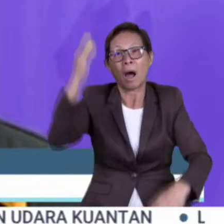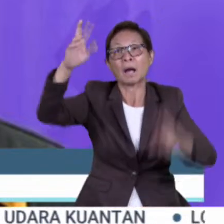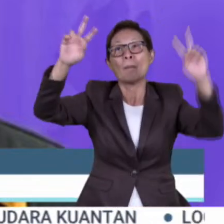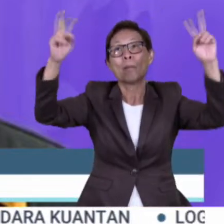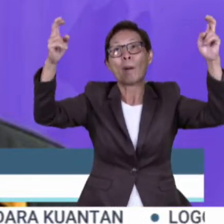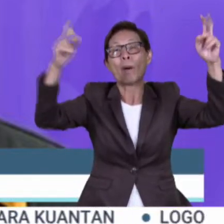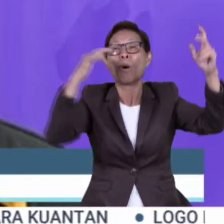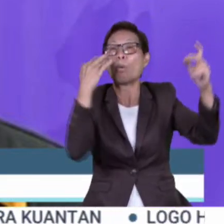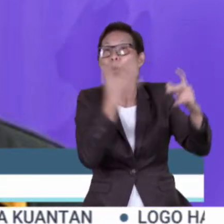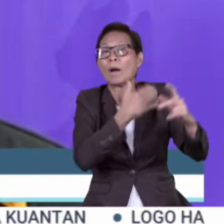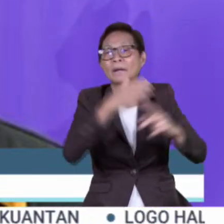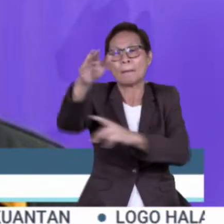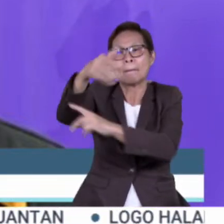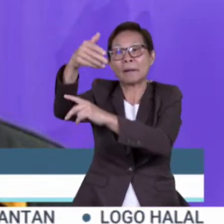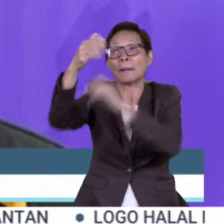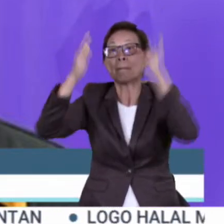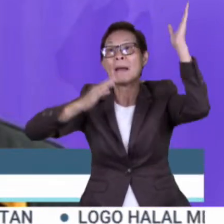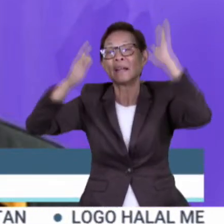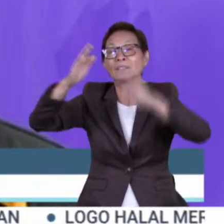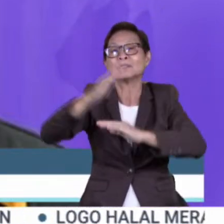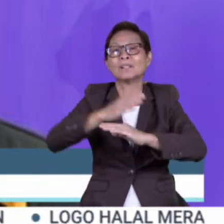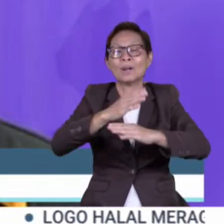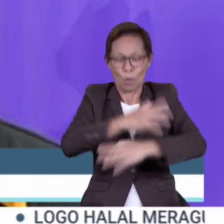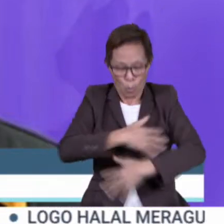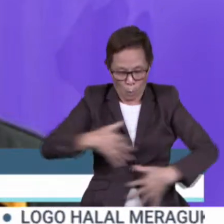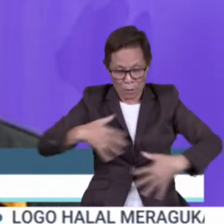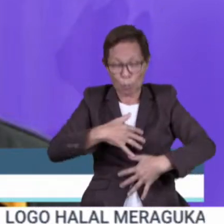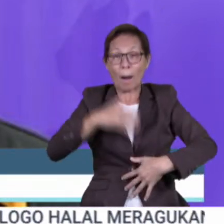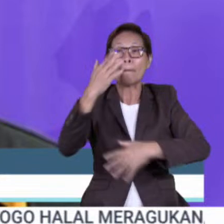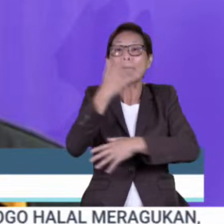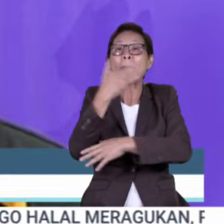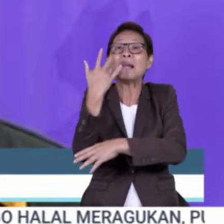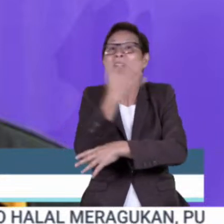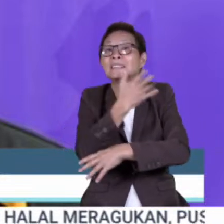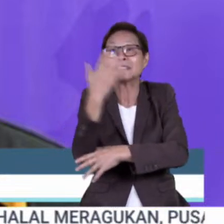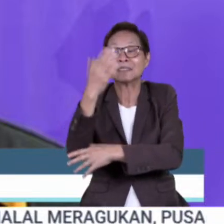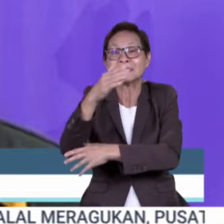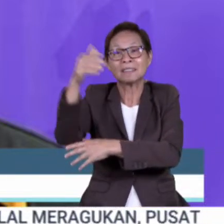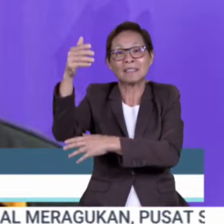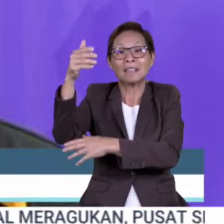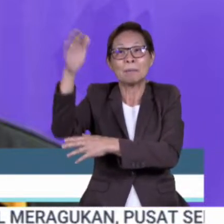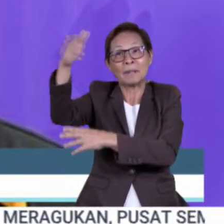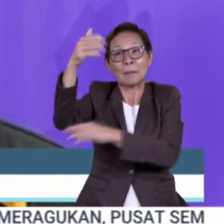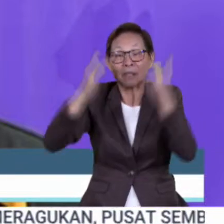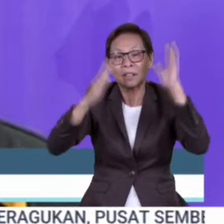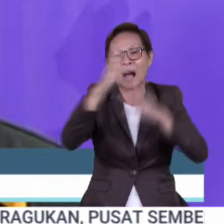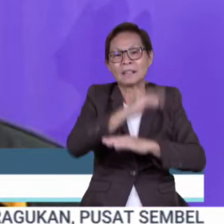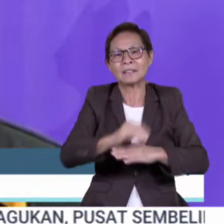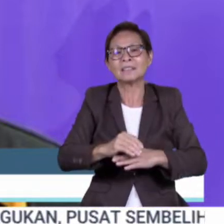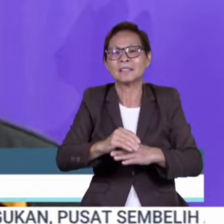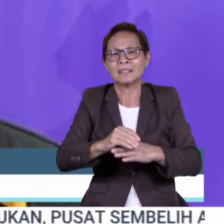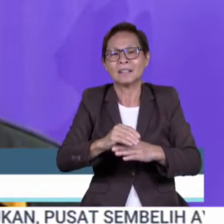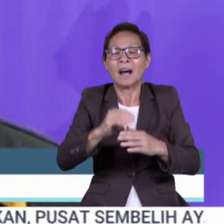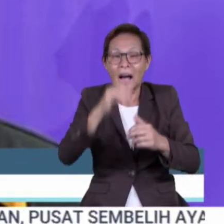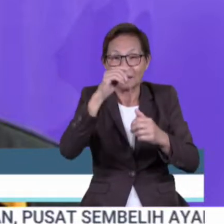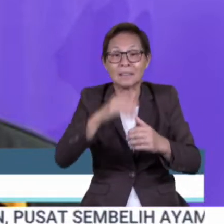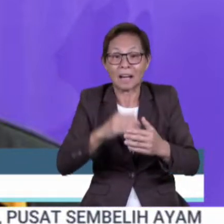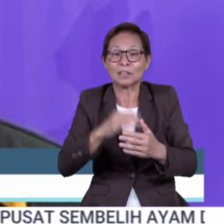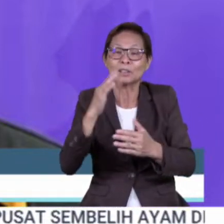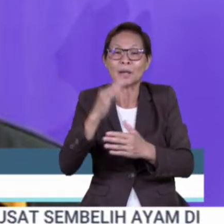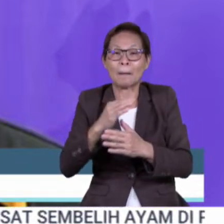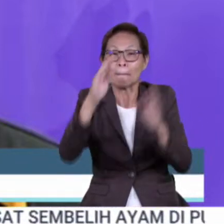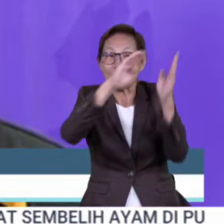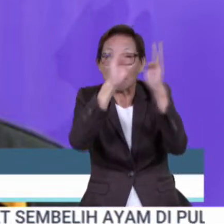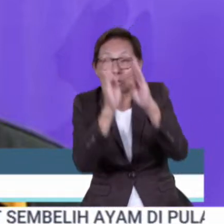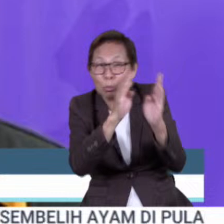bertemakan warna bendera kita dan juga ada ciri-ciri batik Malaysia, bukan batik negara lain, batik Malaysia. Jadi saya